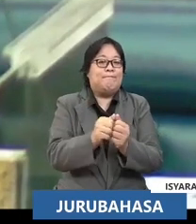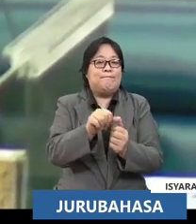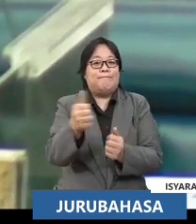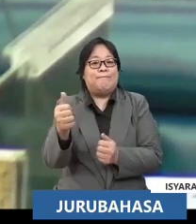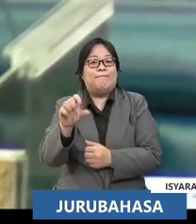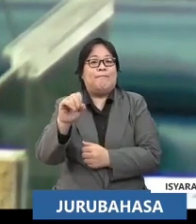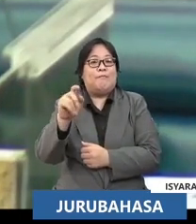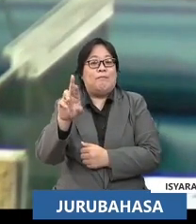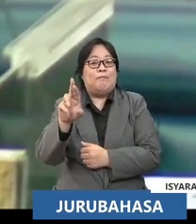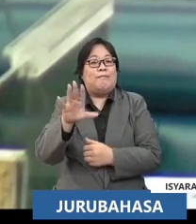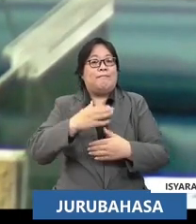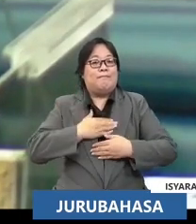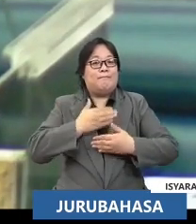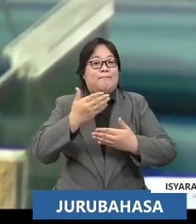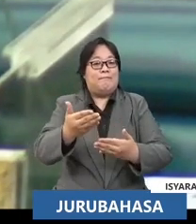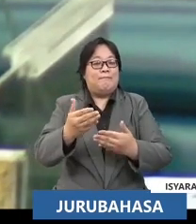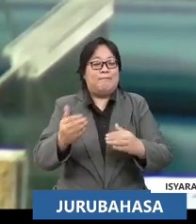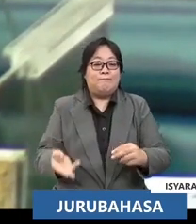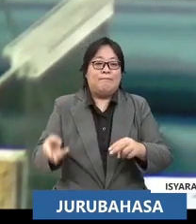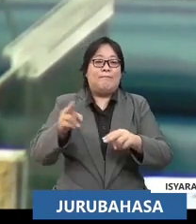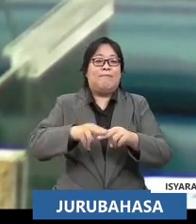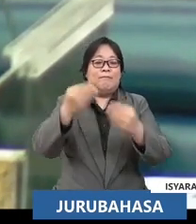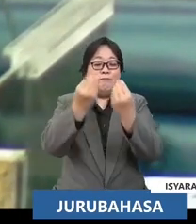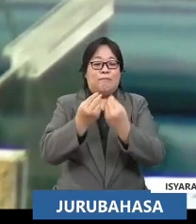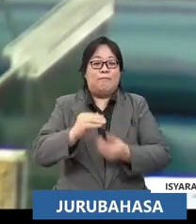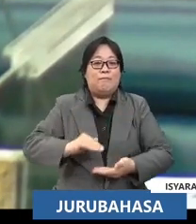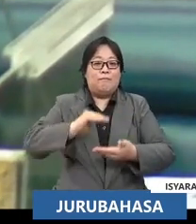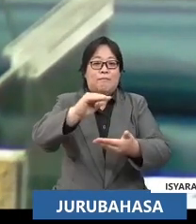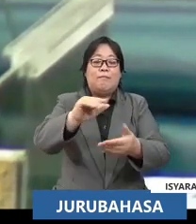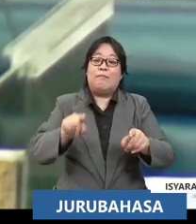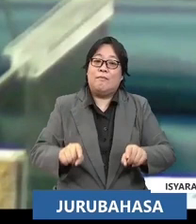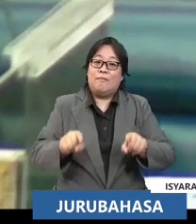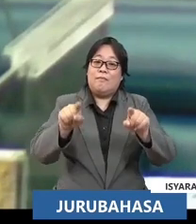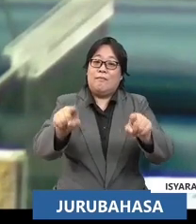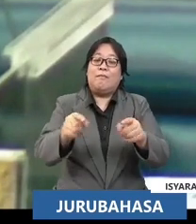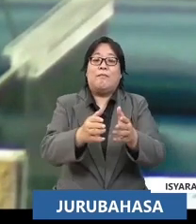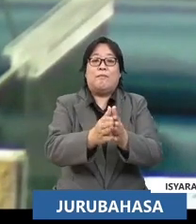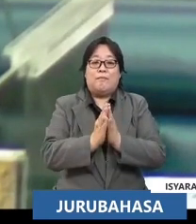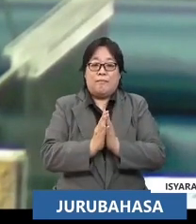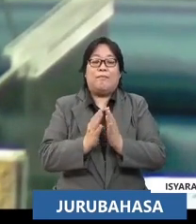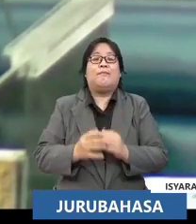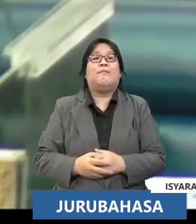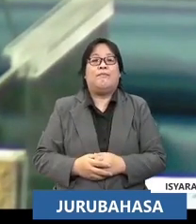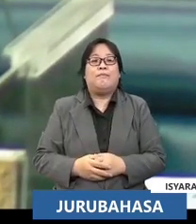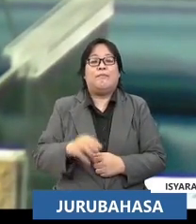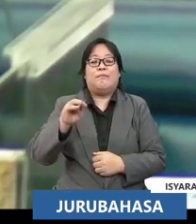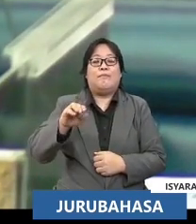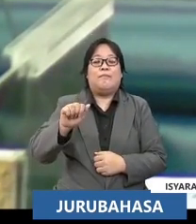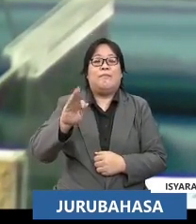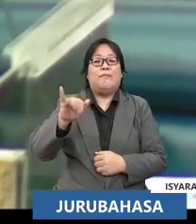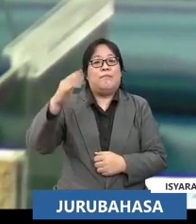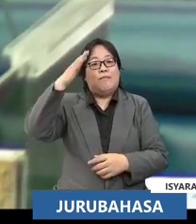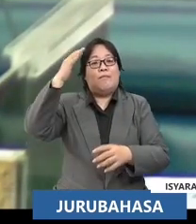tempatan supaya memberi komitmen untuk meningkatkan kapasiti pengeluaran selaras dengan permintaan semasa. MAFI